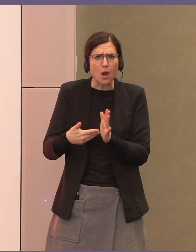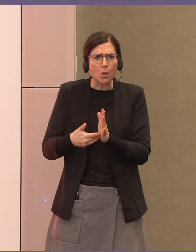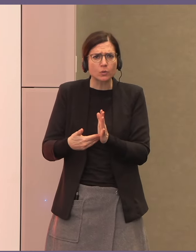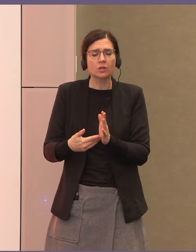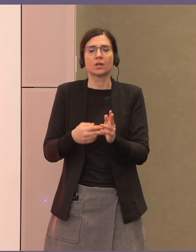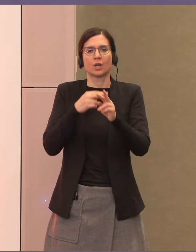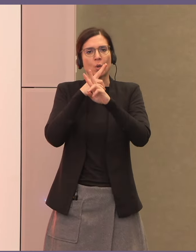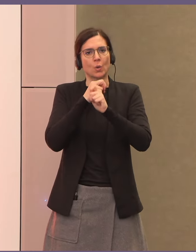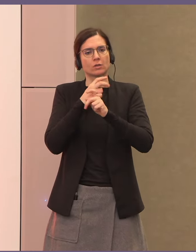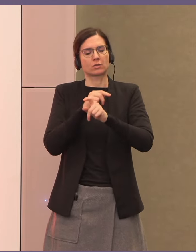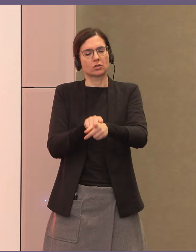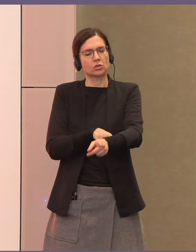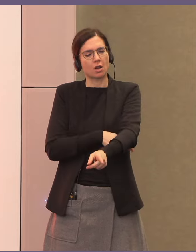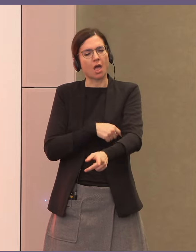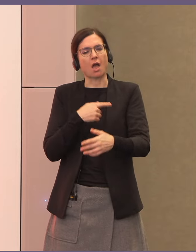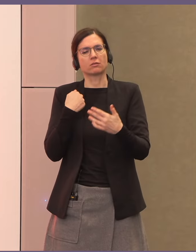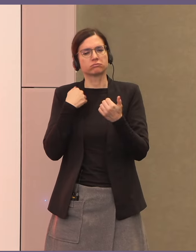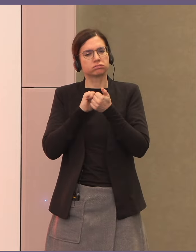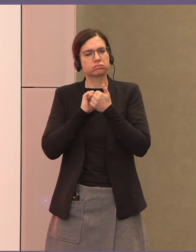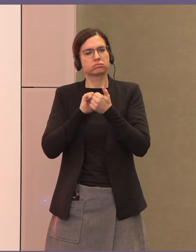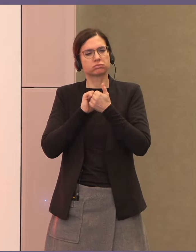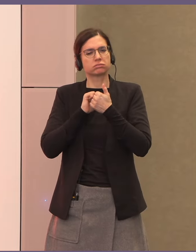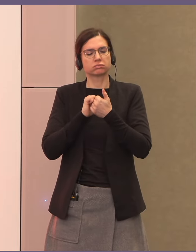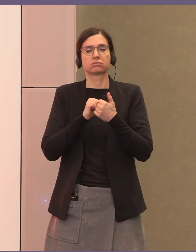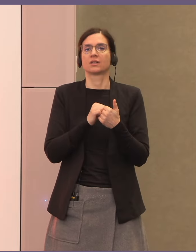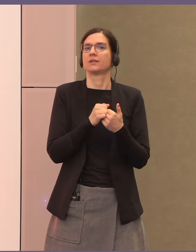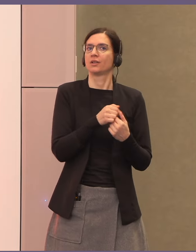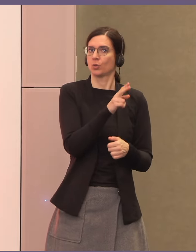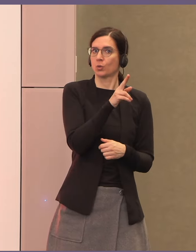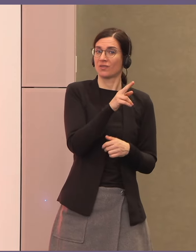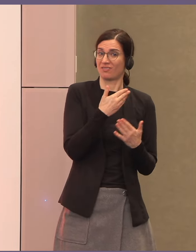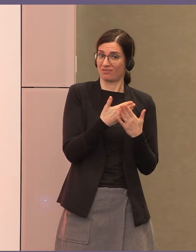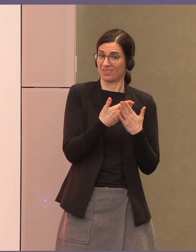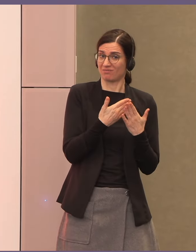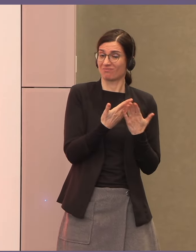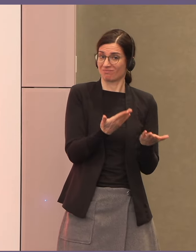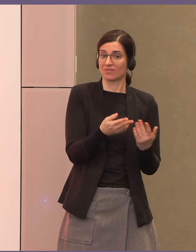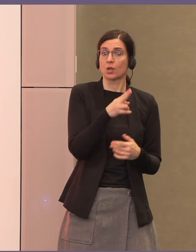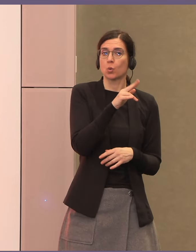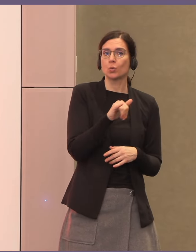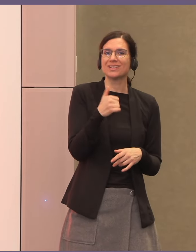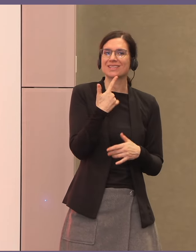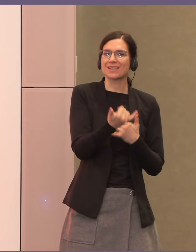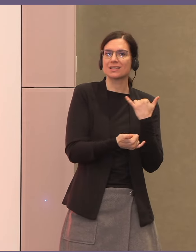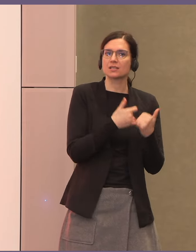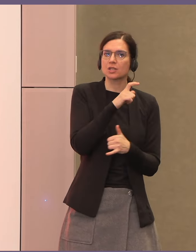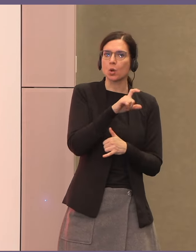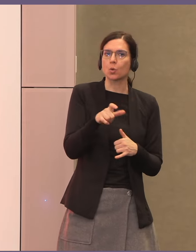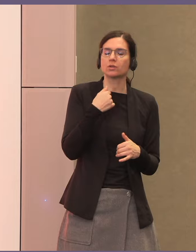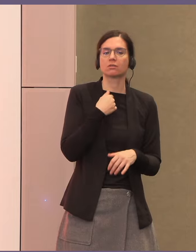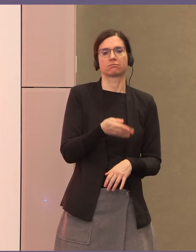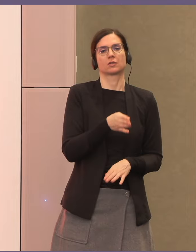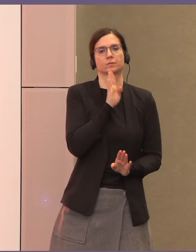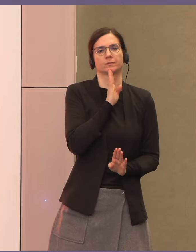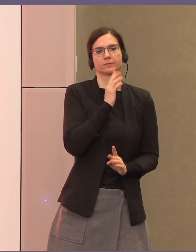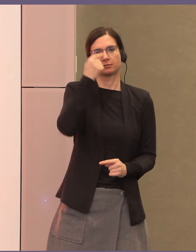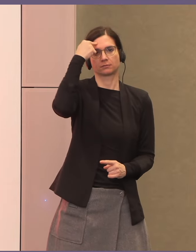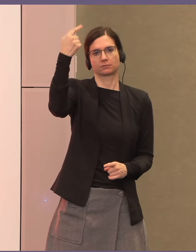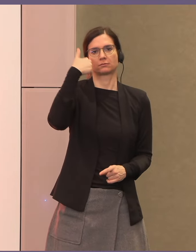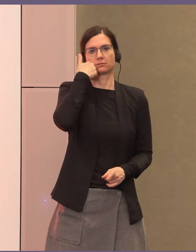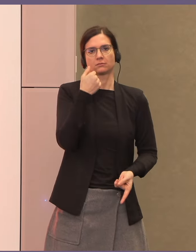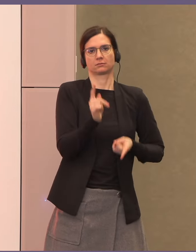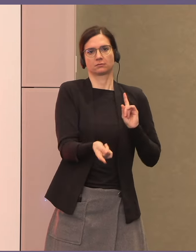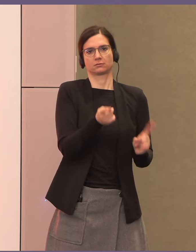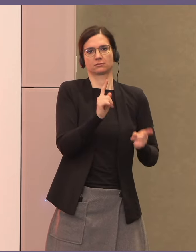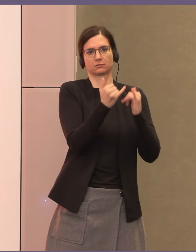in Österreich so lange dauerte, hatte zum einen damit zu tun, dass die Universität noch lange im 20. Jahrhundert eine von konservativ denkenden Männern